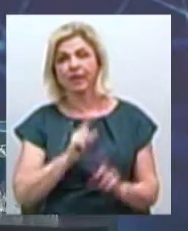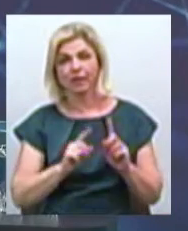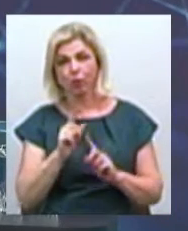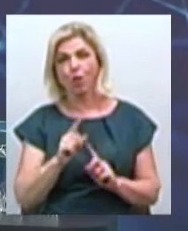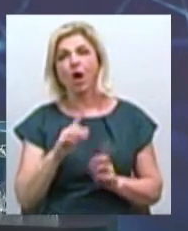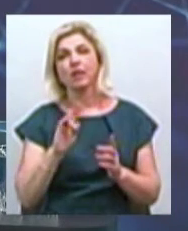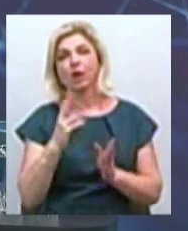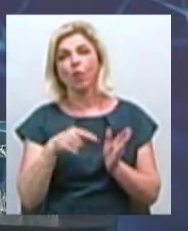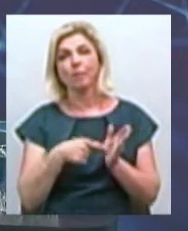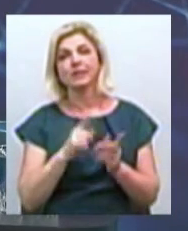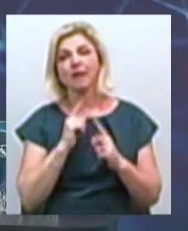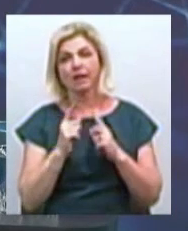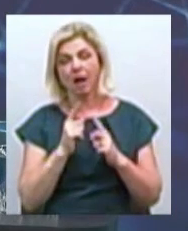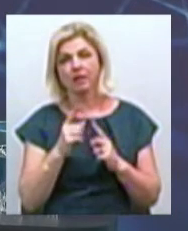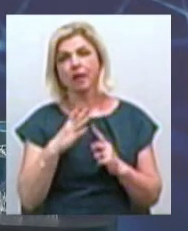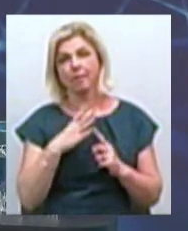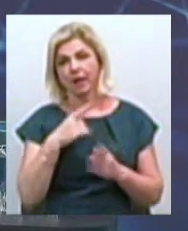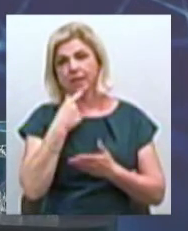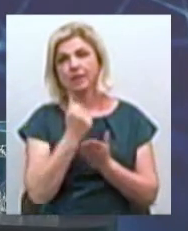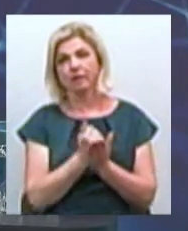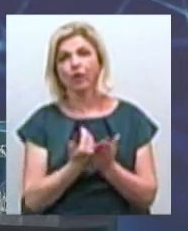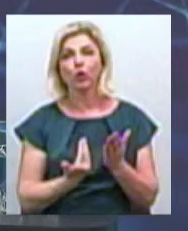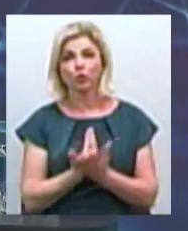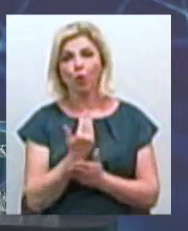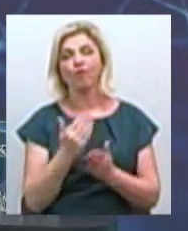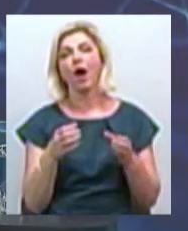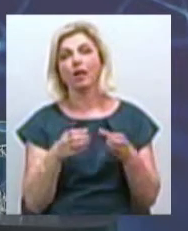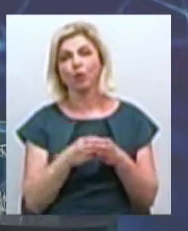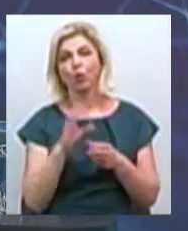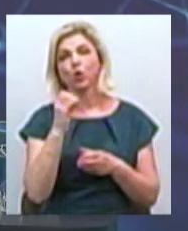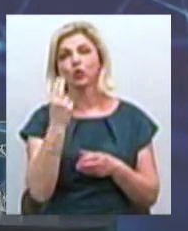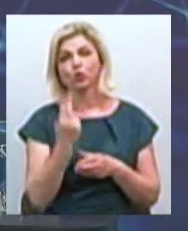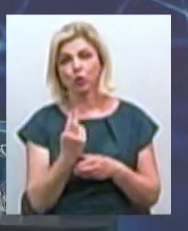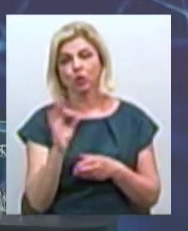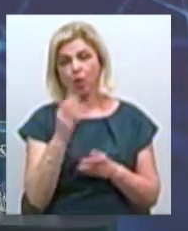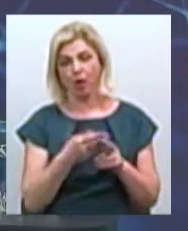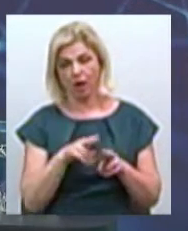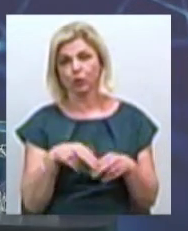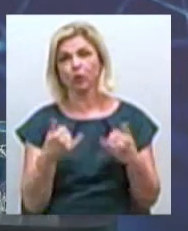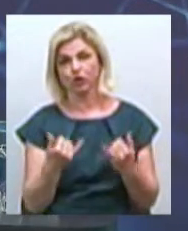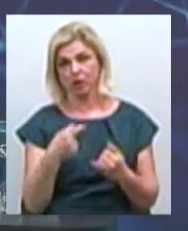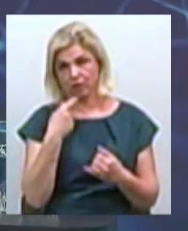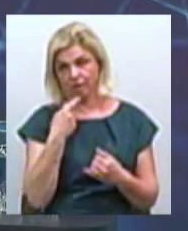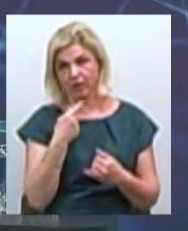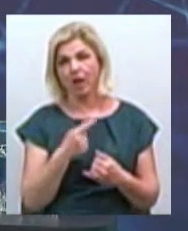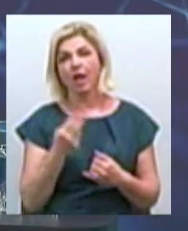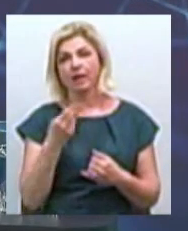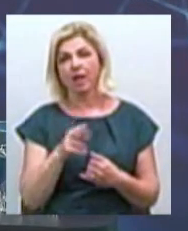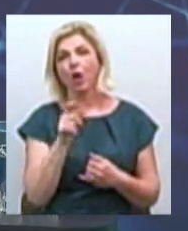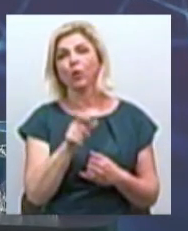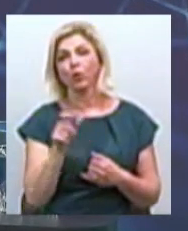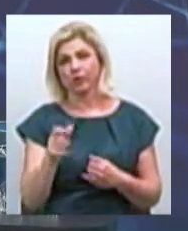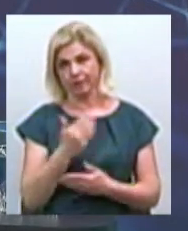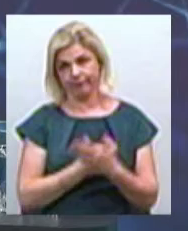ви анонсували затвердження нової категорії проєктів – соціальної, про яку зараз мовили. А саме для осіб з